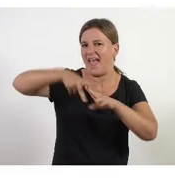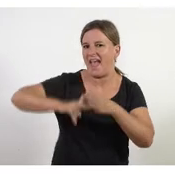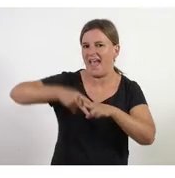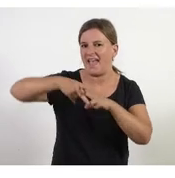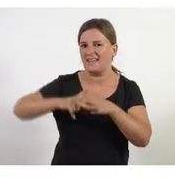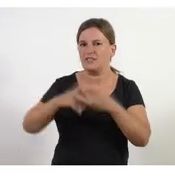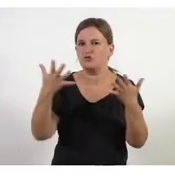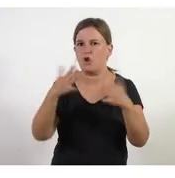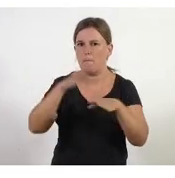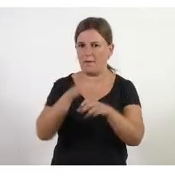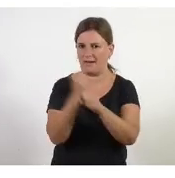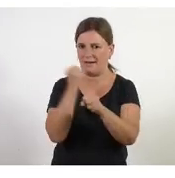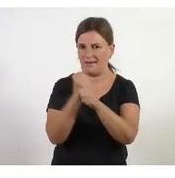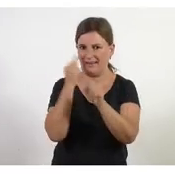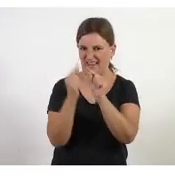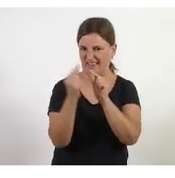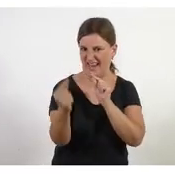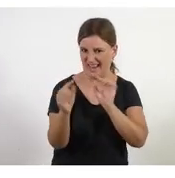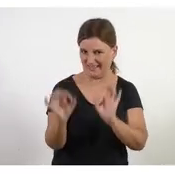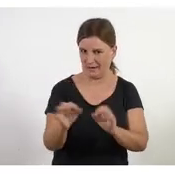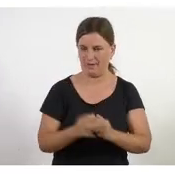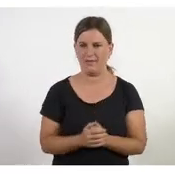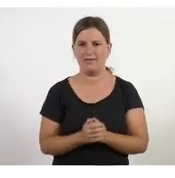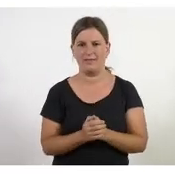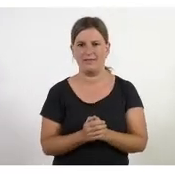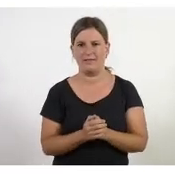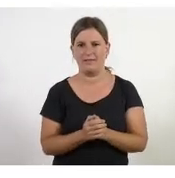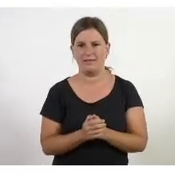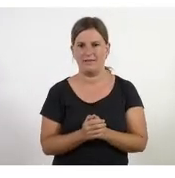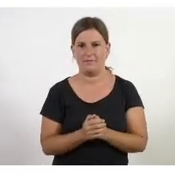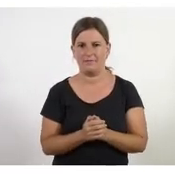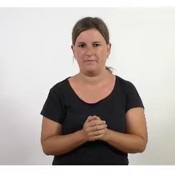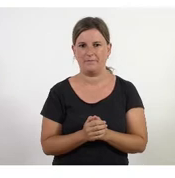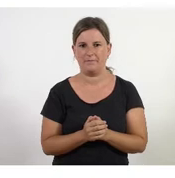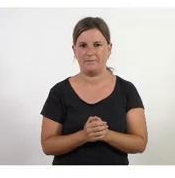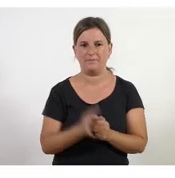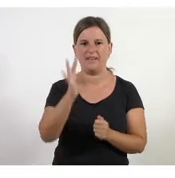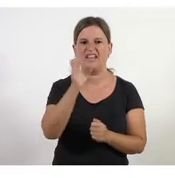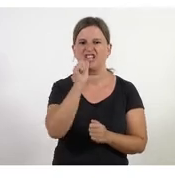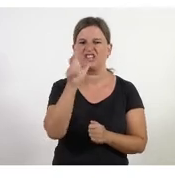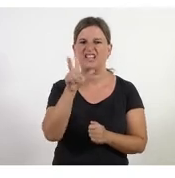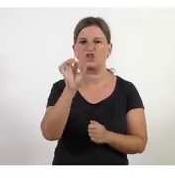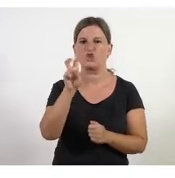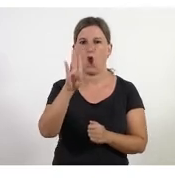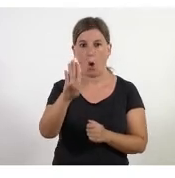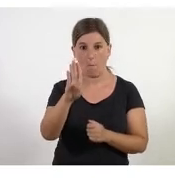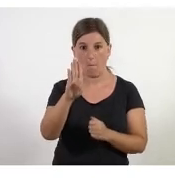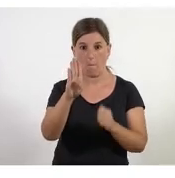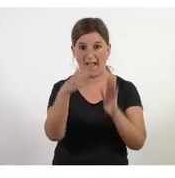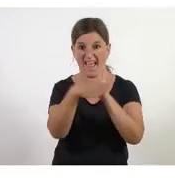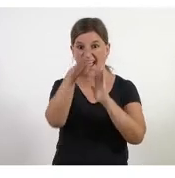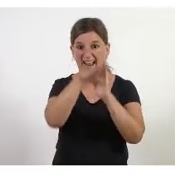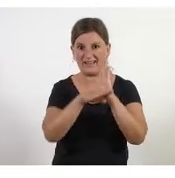per fer teletreball. Dintre del catàleg de TechSap parlarem de dues solucions de